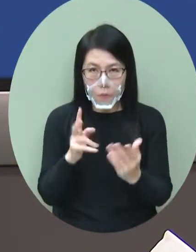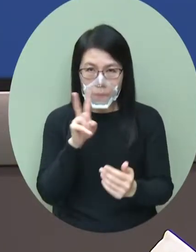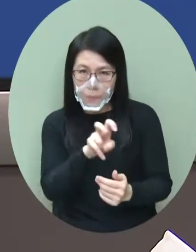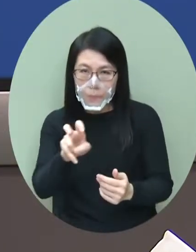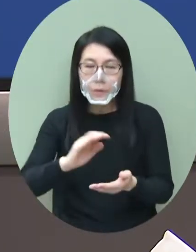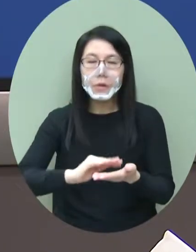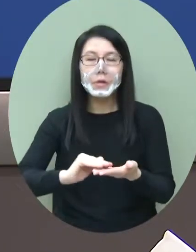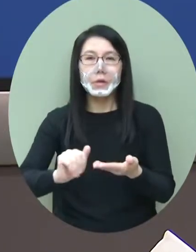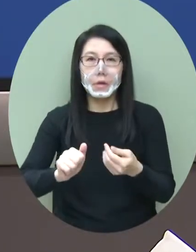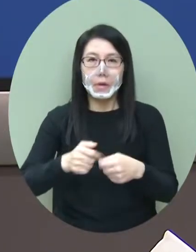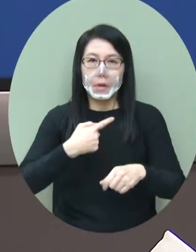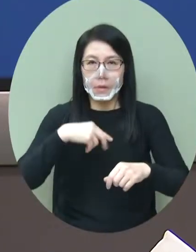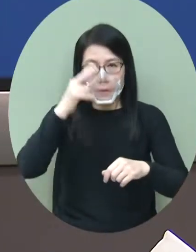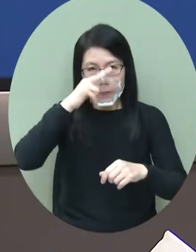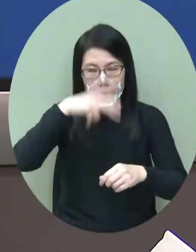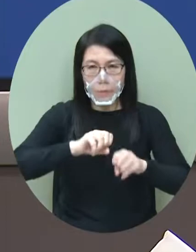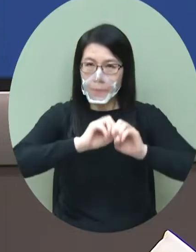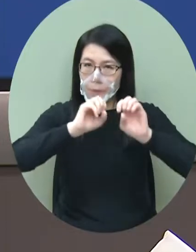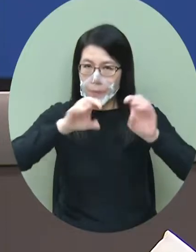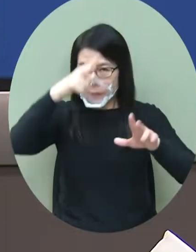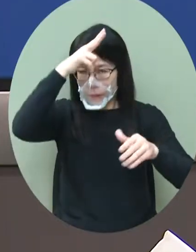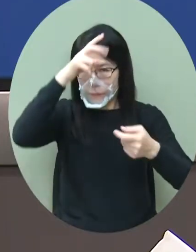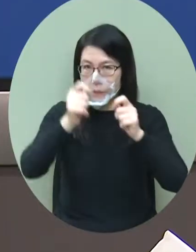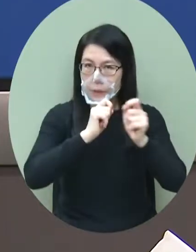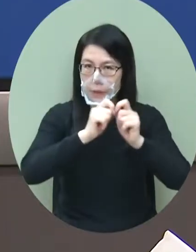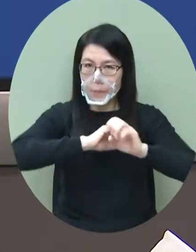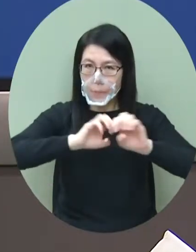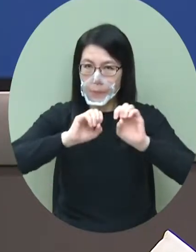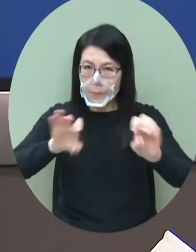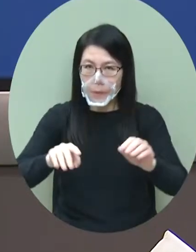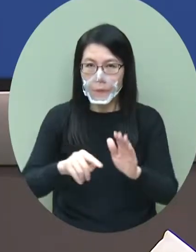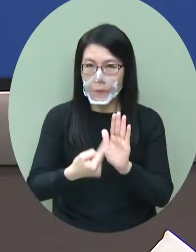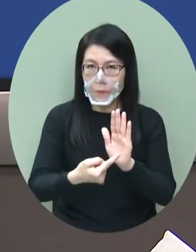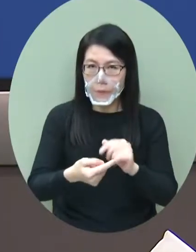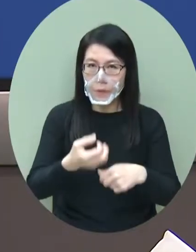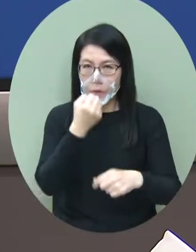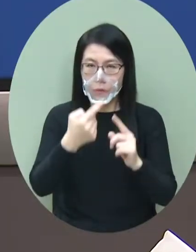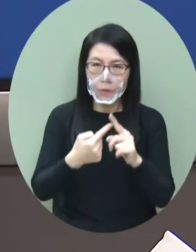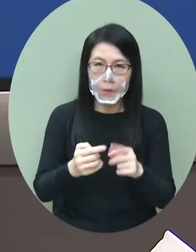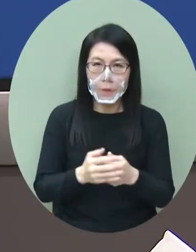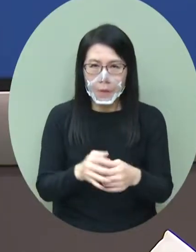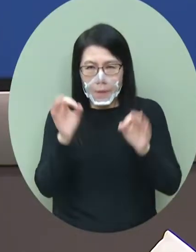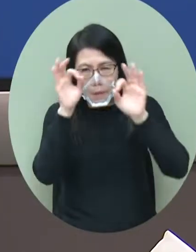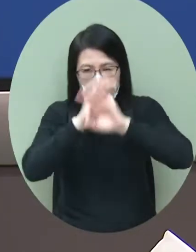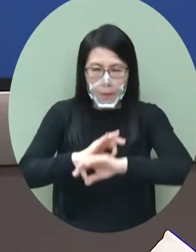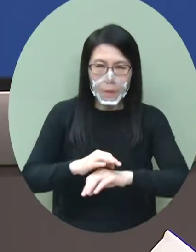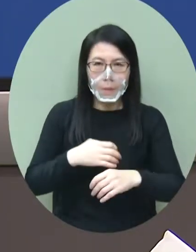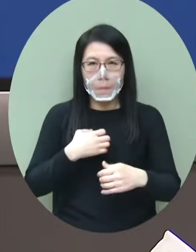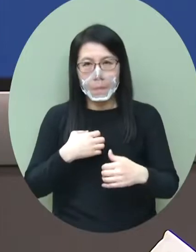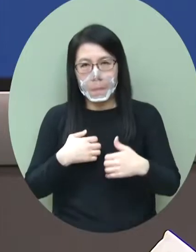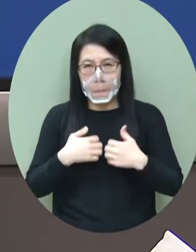透明，同时呢是不断的发放一些政府的资讯，避免市民呢会有误